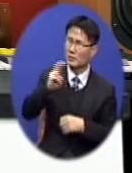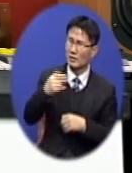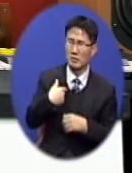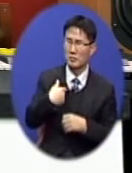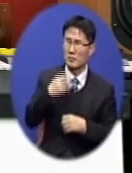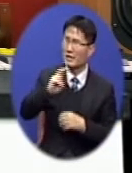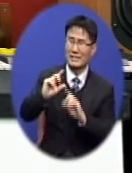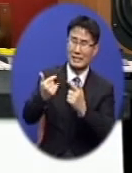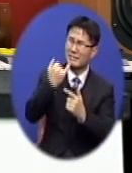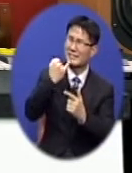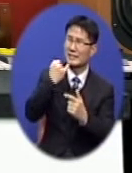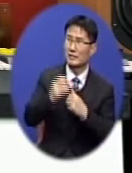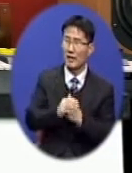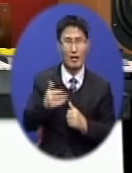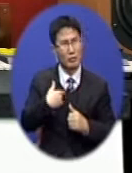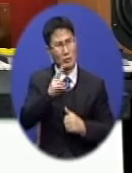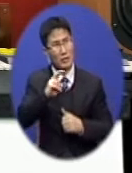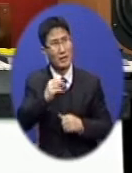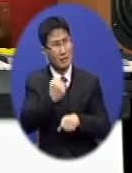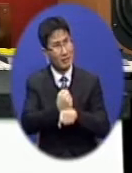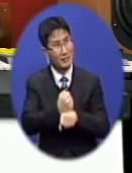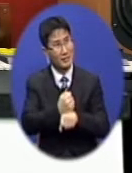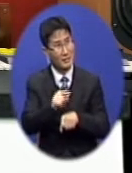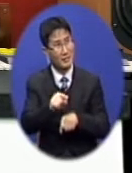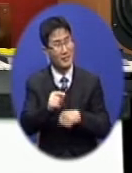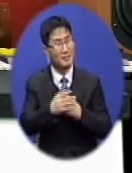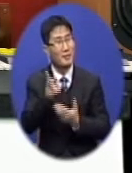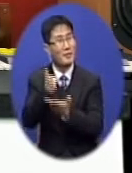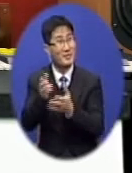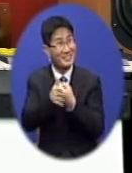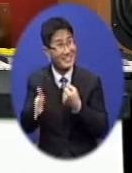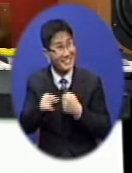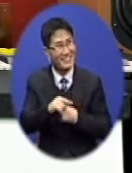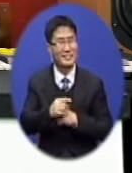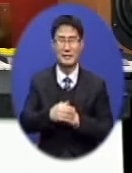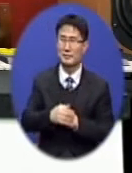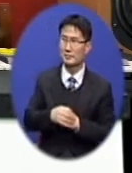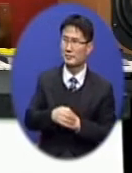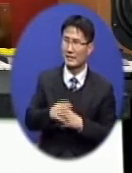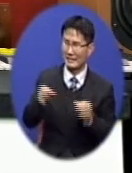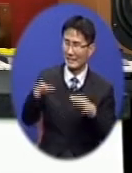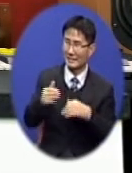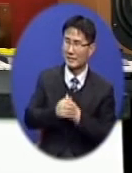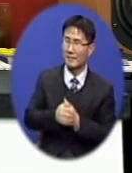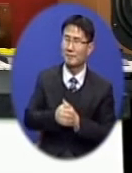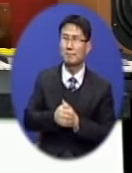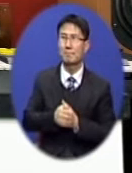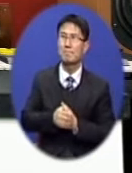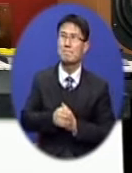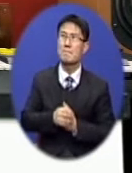못 불러도 괜찮겠는데. 네, 그래도 노래를 부르시는 게 원칙이니까요. 네. 네, 말씀해 주세요. 간단히 좀 드릴게요. 예, 예.